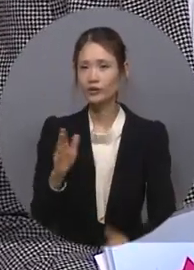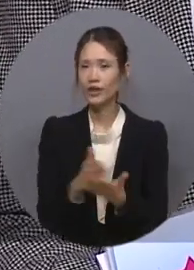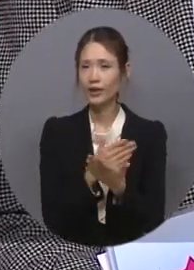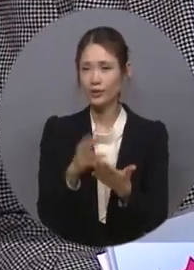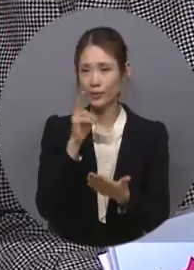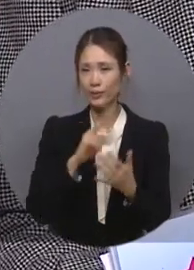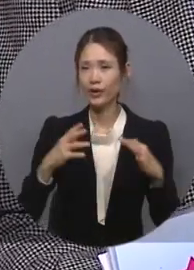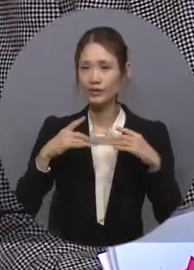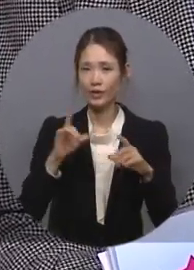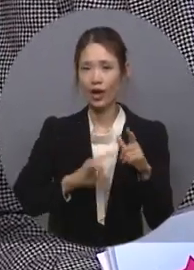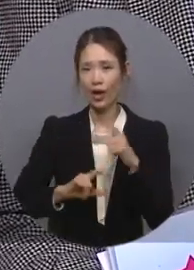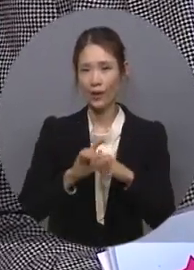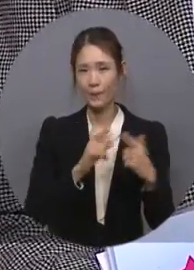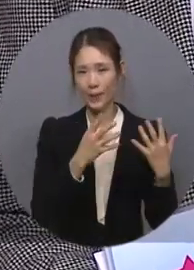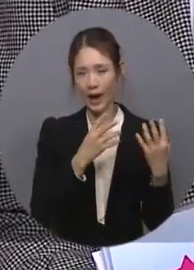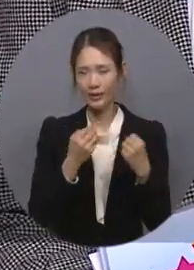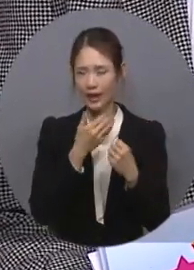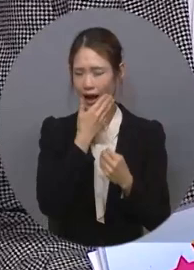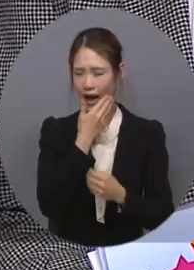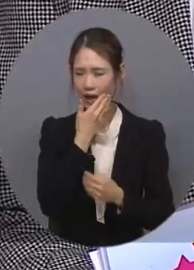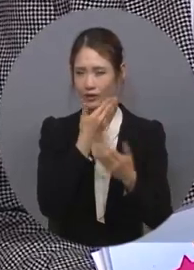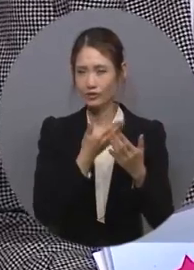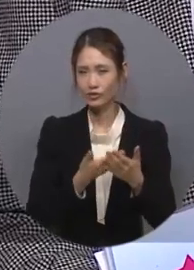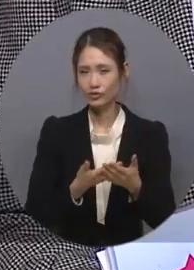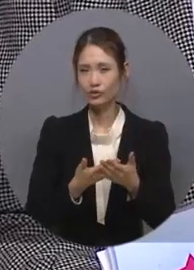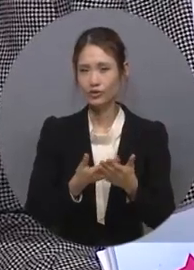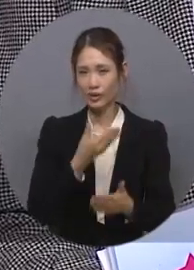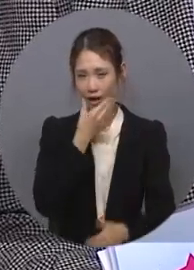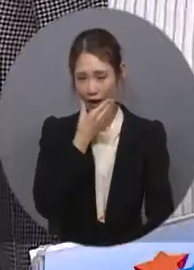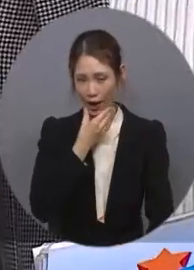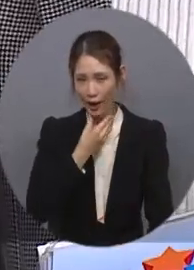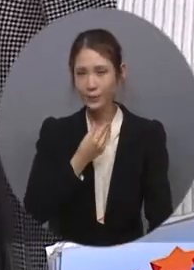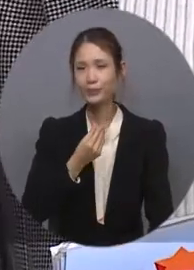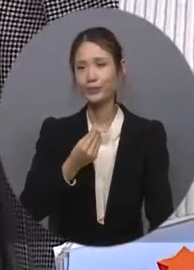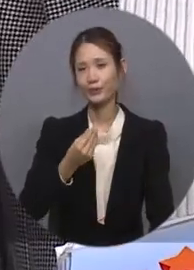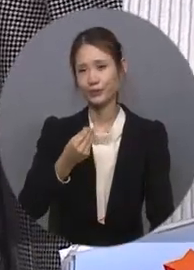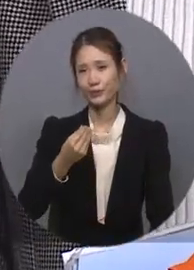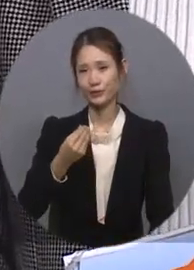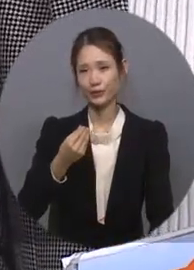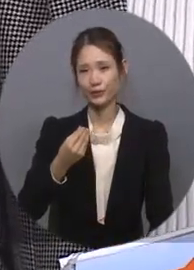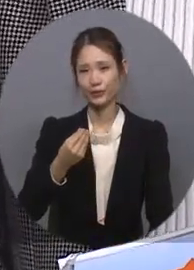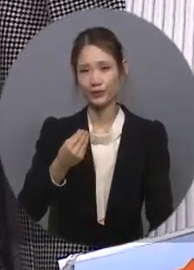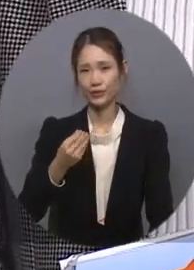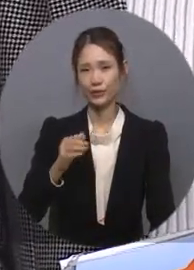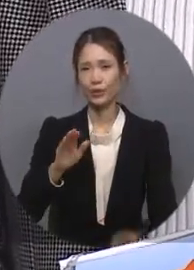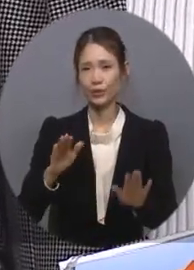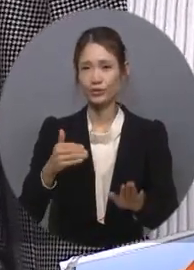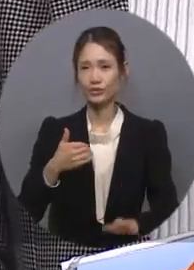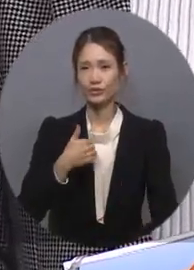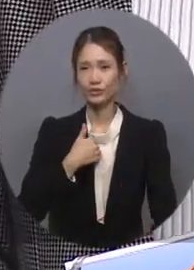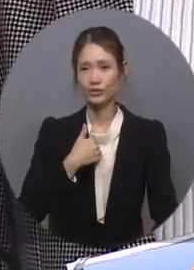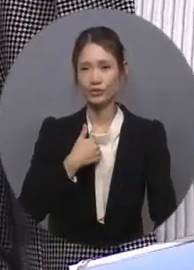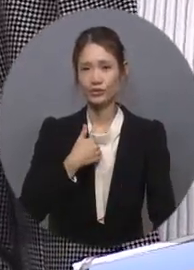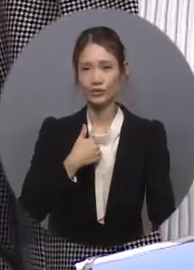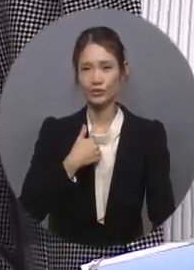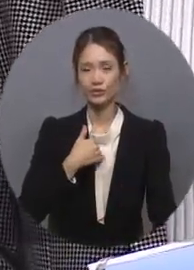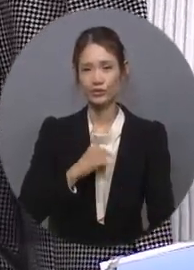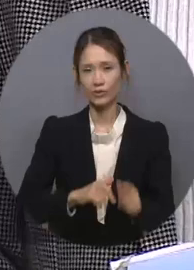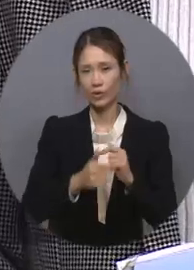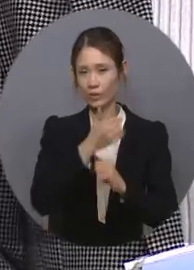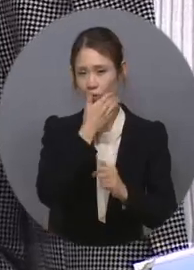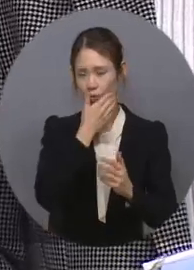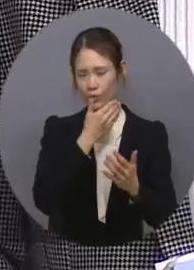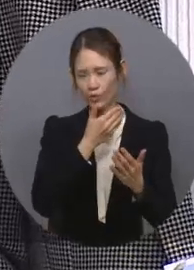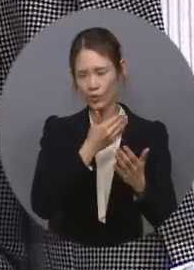더 많이 많이 아껴주시고 행복하시고 오늘이 저에게는 아주